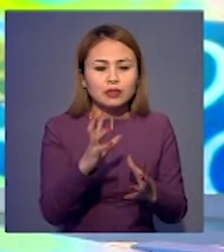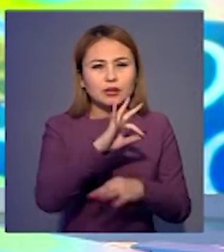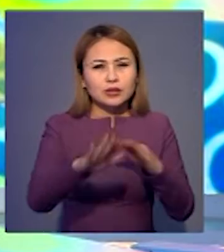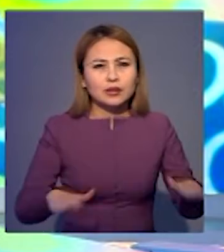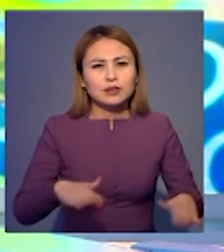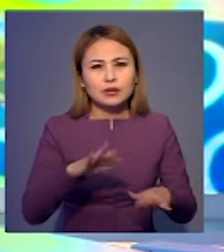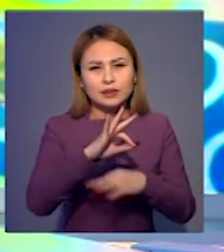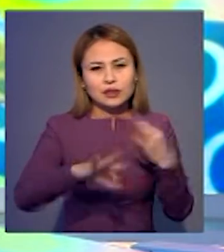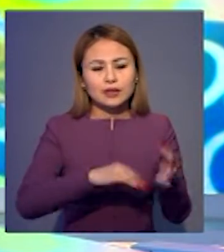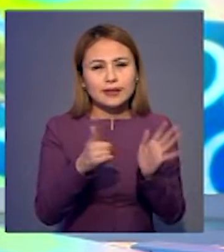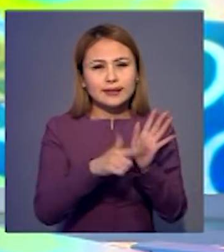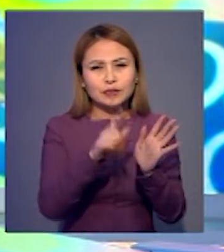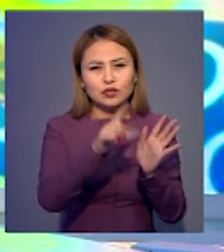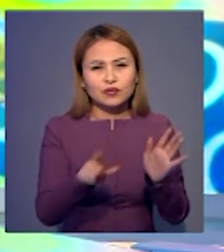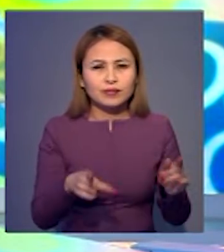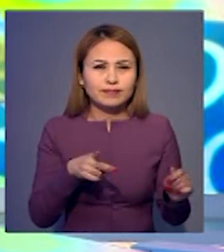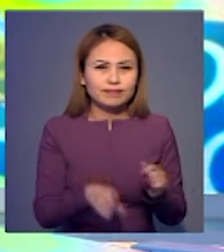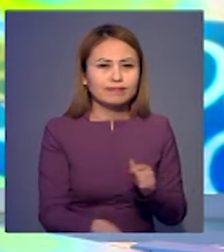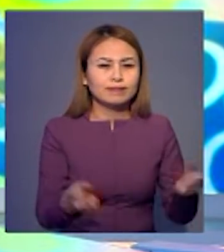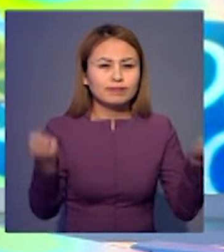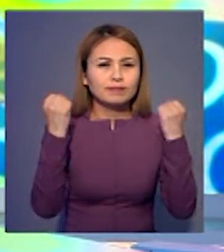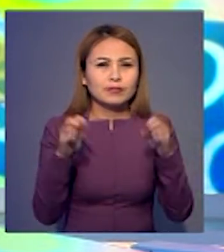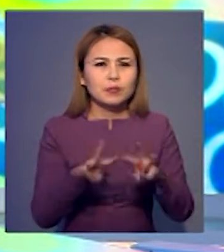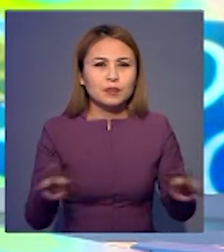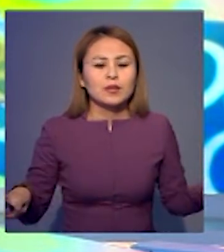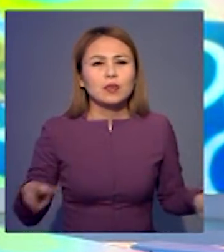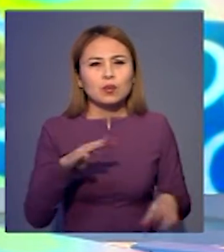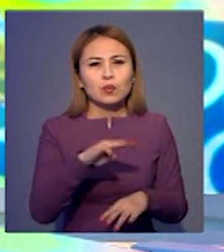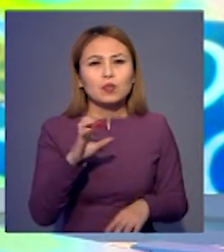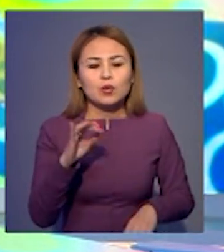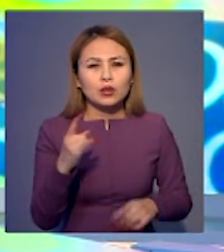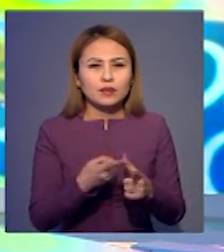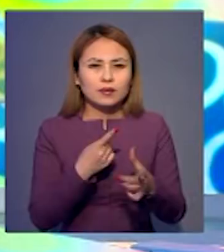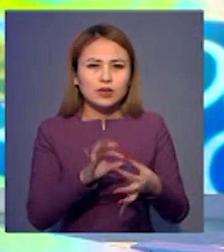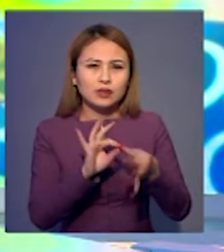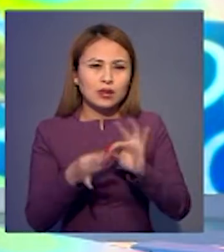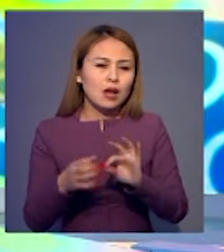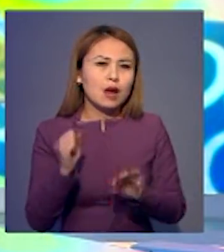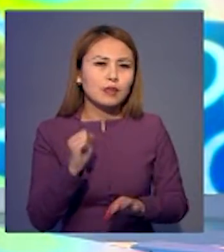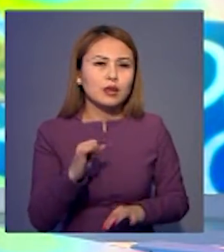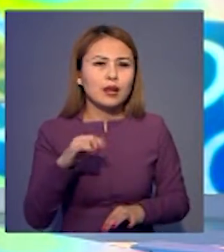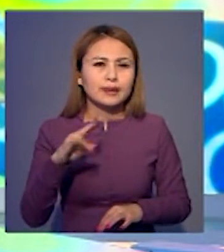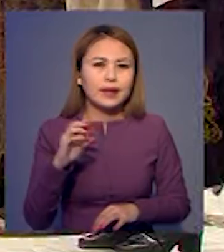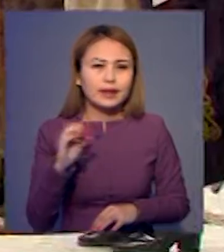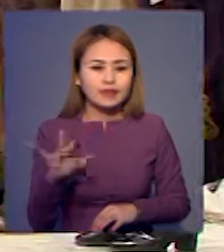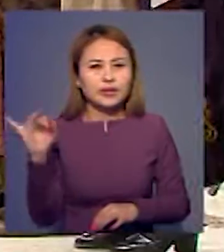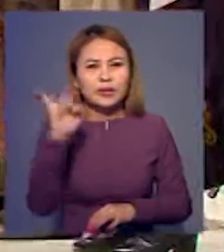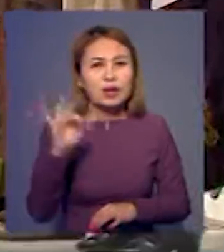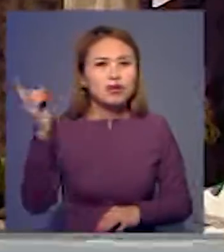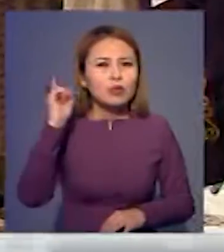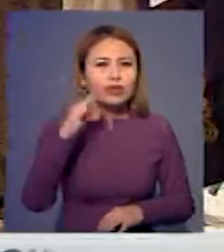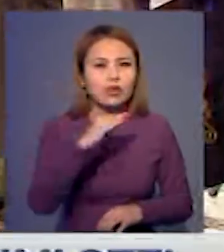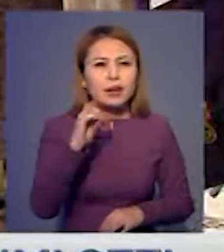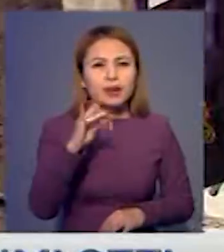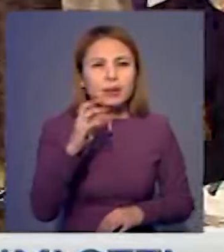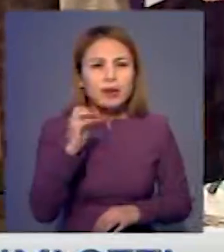қалған 7 баланың тұсауы кесілді. Мәдениет және спорт министрі Арсанбек Мұхамедиұлы, айтыскер ақын Аманжол Әлтаев, тарихшы